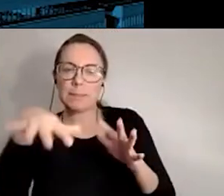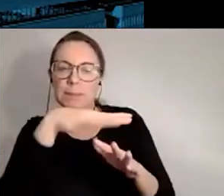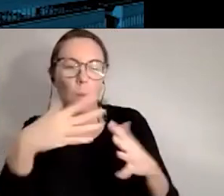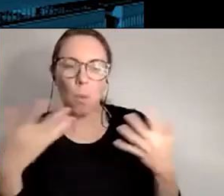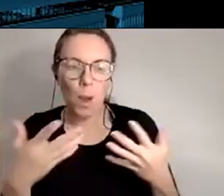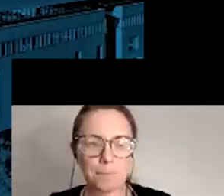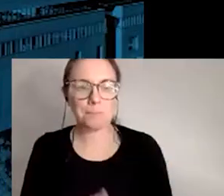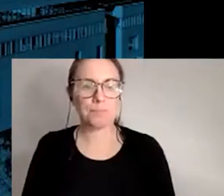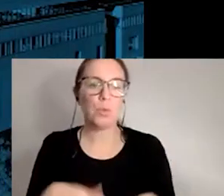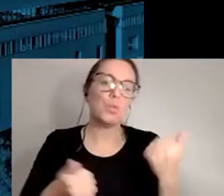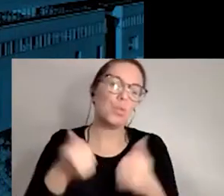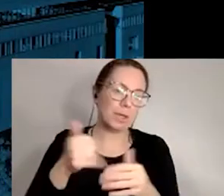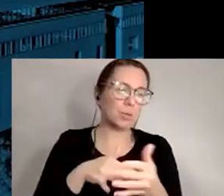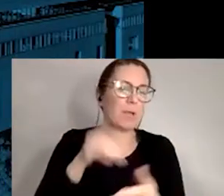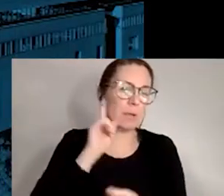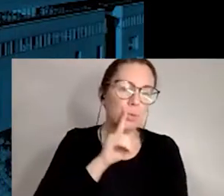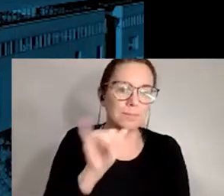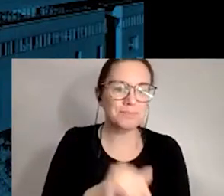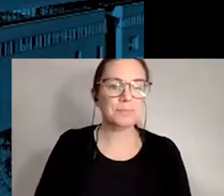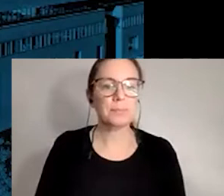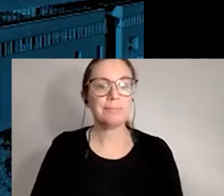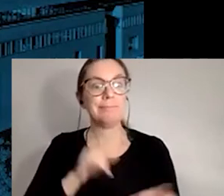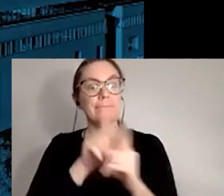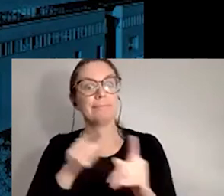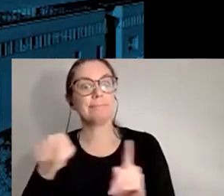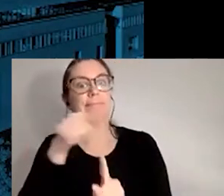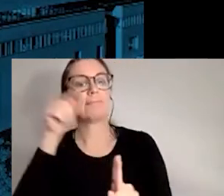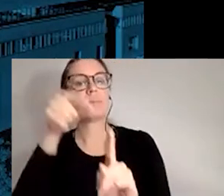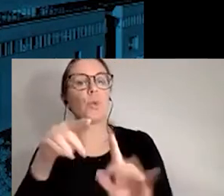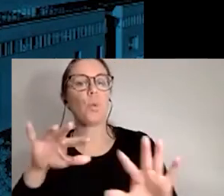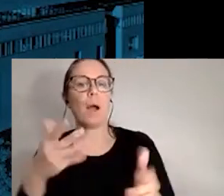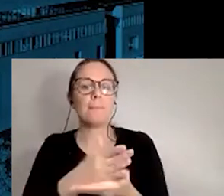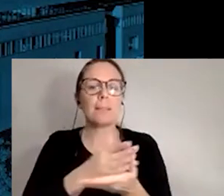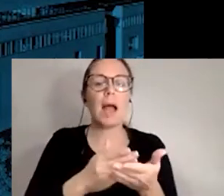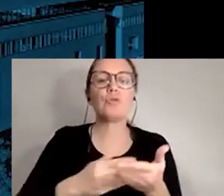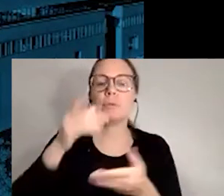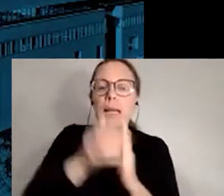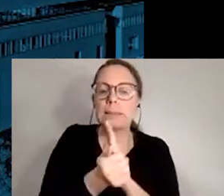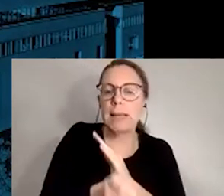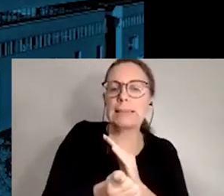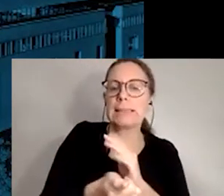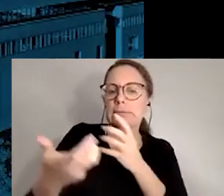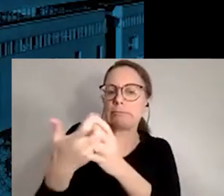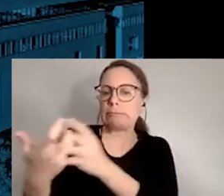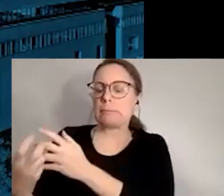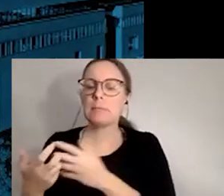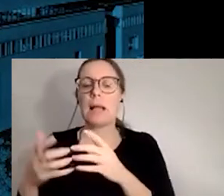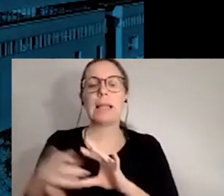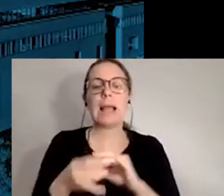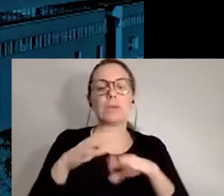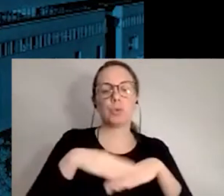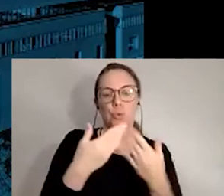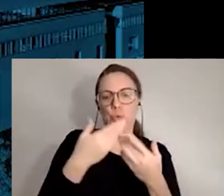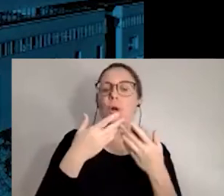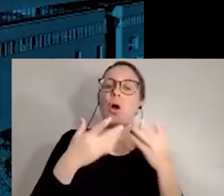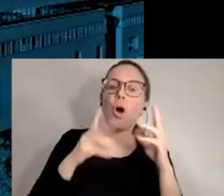Cette rencontre est l'occasion de partager des expertises complémentaires en éducation et recherche inclusives, de présenter des initiatives